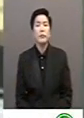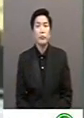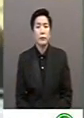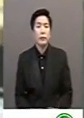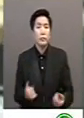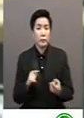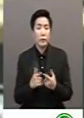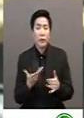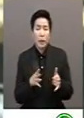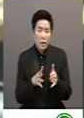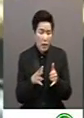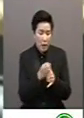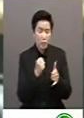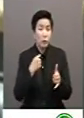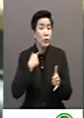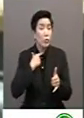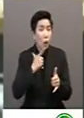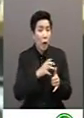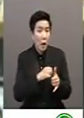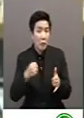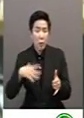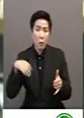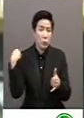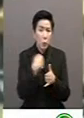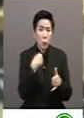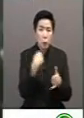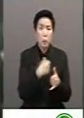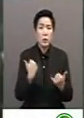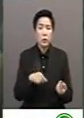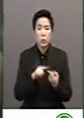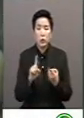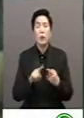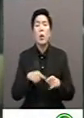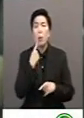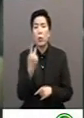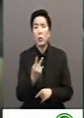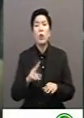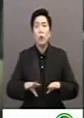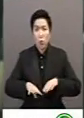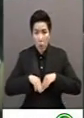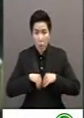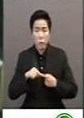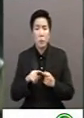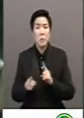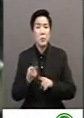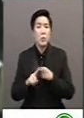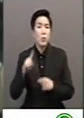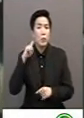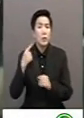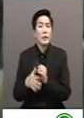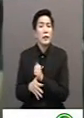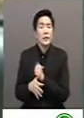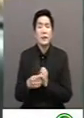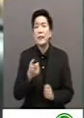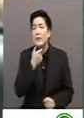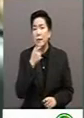ครับนอกจากมาอ่อยเหยื่อแล้วชกด้วยนะฮะจากการสอบสวนผู้ต้องหาก็สารภาพละว่าร่วมกับเพื่อนสาวประเภท2อีกค